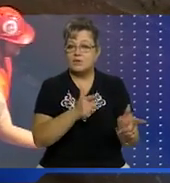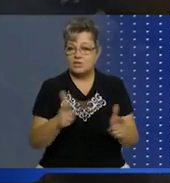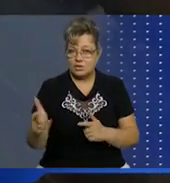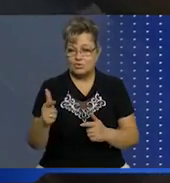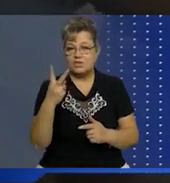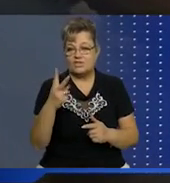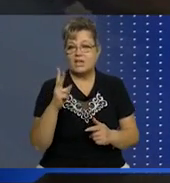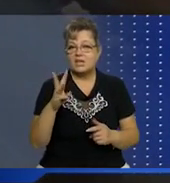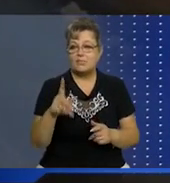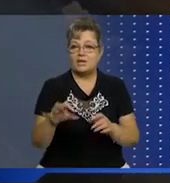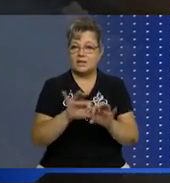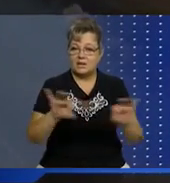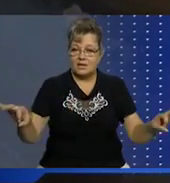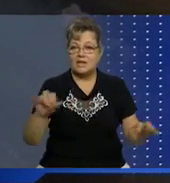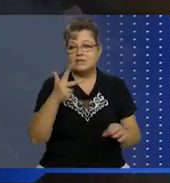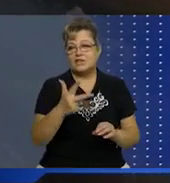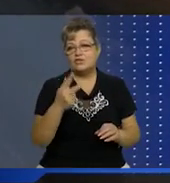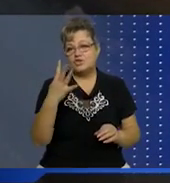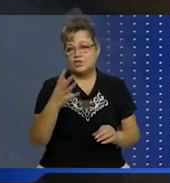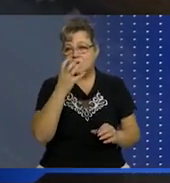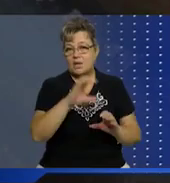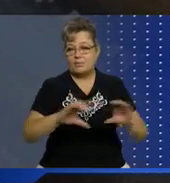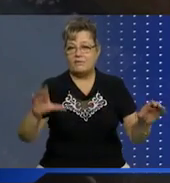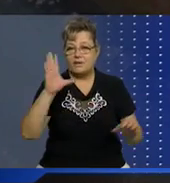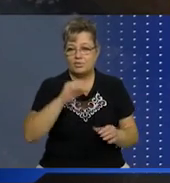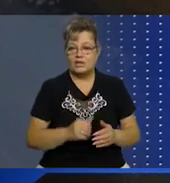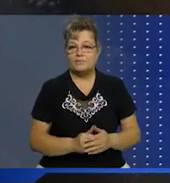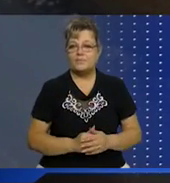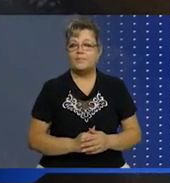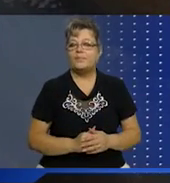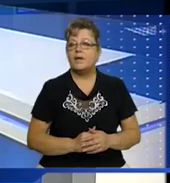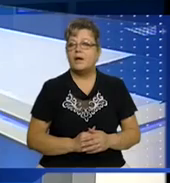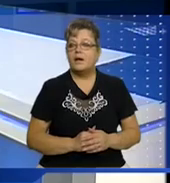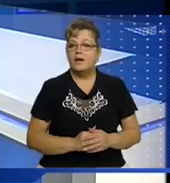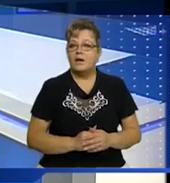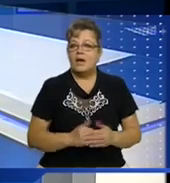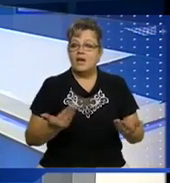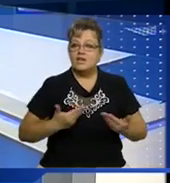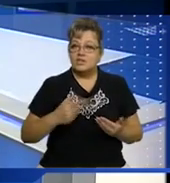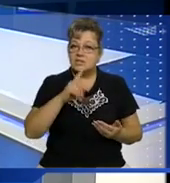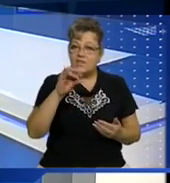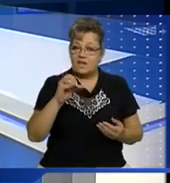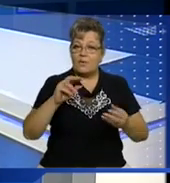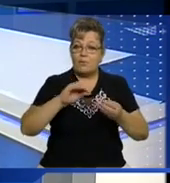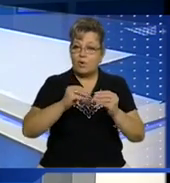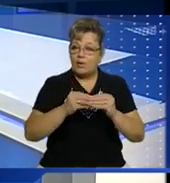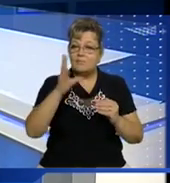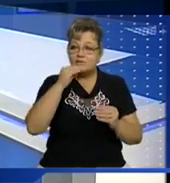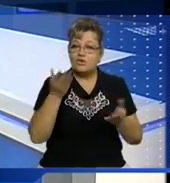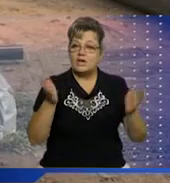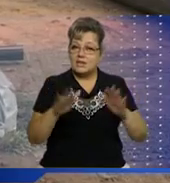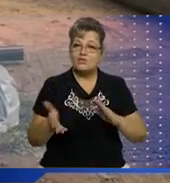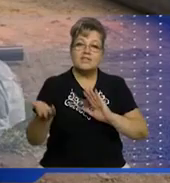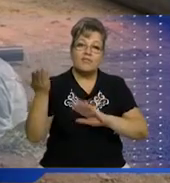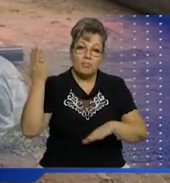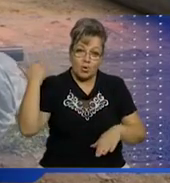коммунальщики отремонтируют почти 2 километра теплотрасс и 34 километра тепловых водов. А жителям Зверева обещают, что проблемы